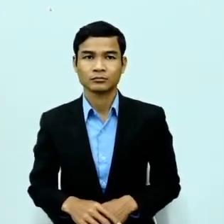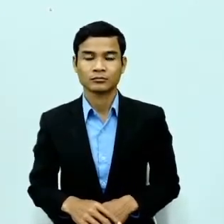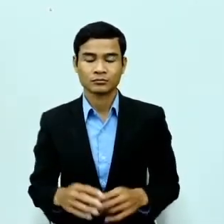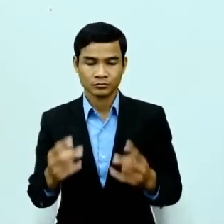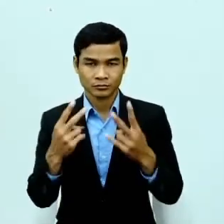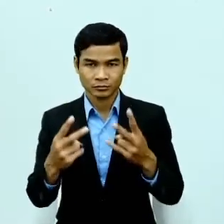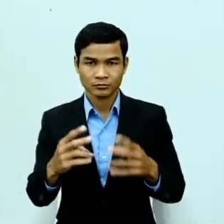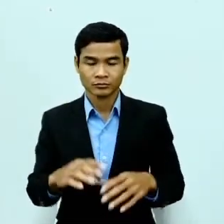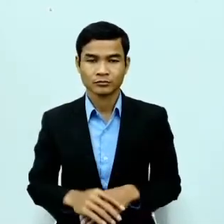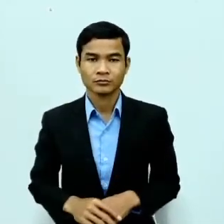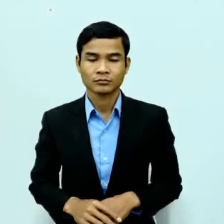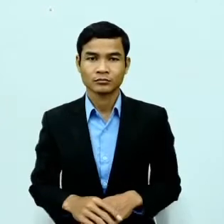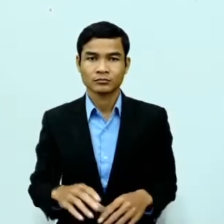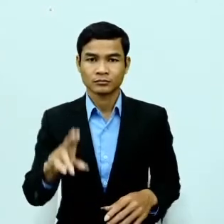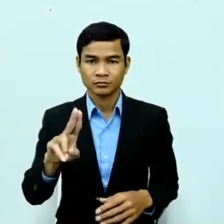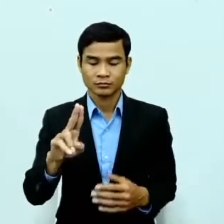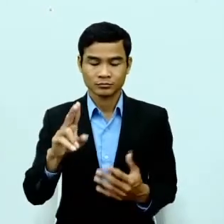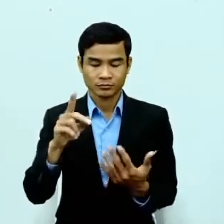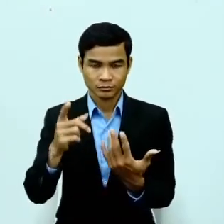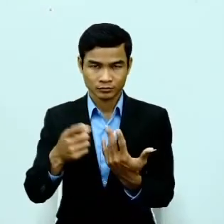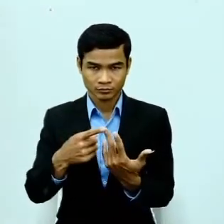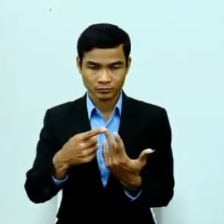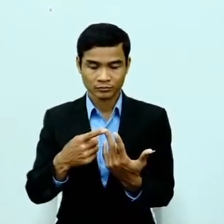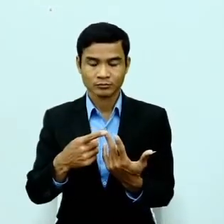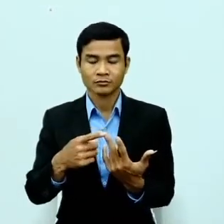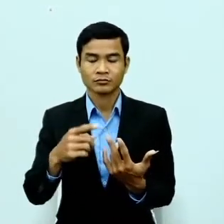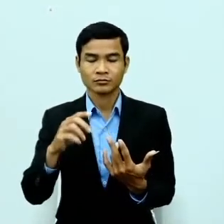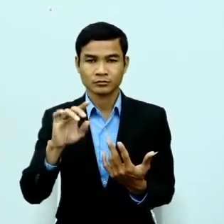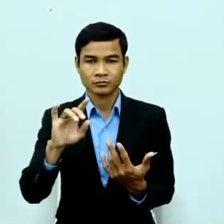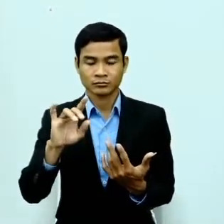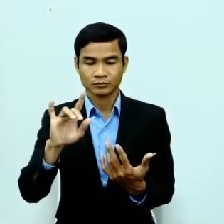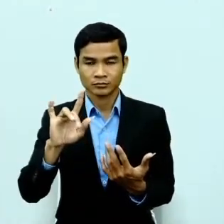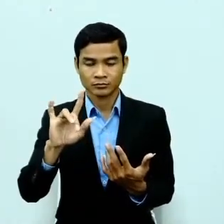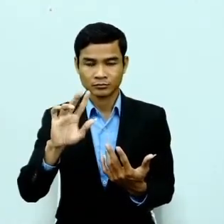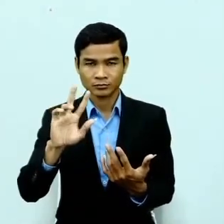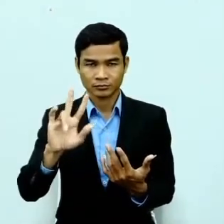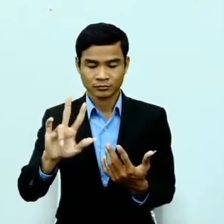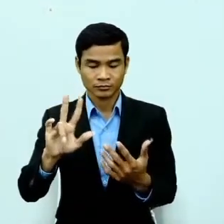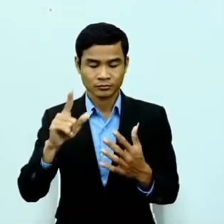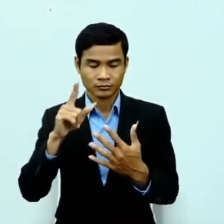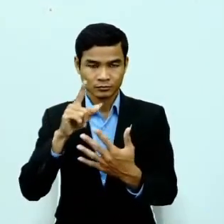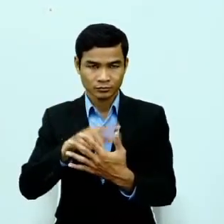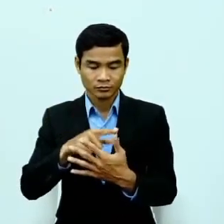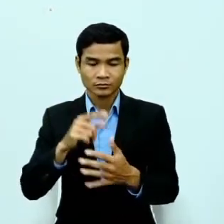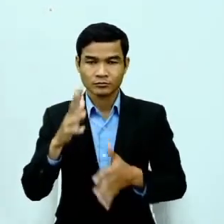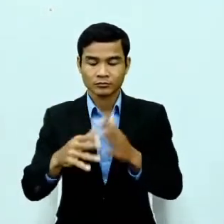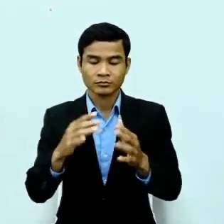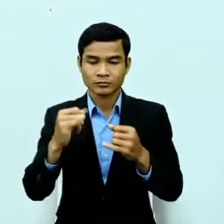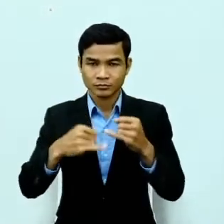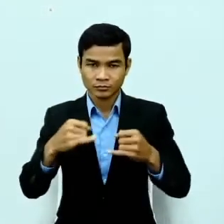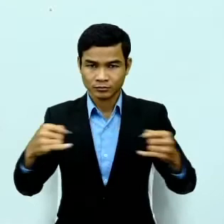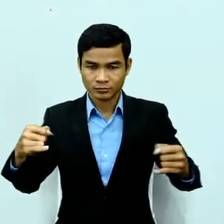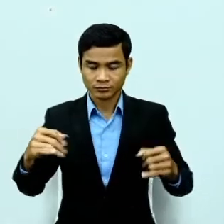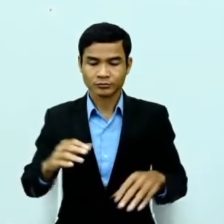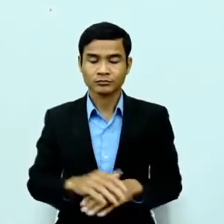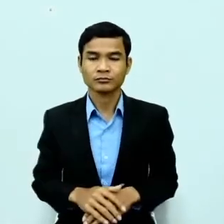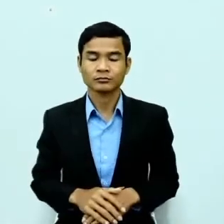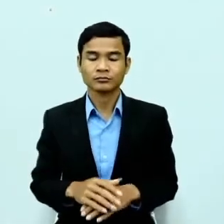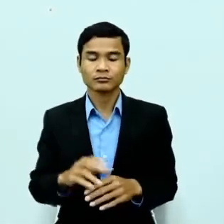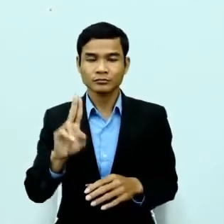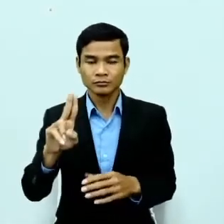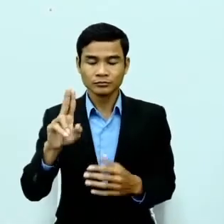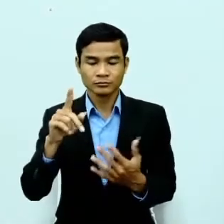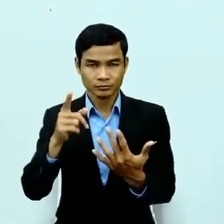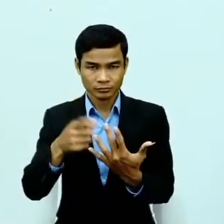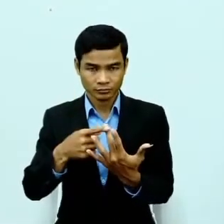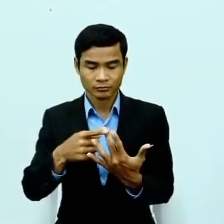tiếng toán o ấm ấm bò ấm bò ấm bò o